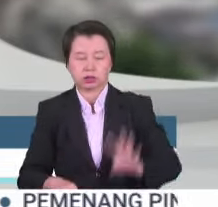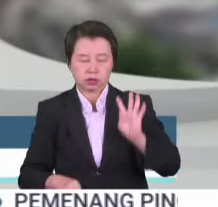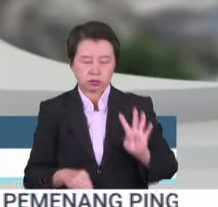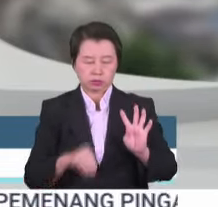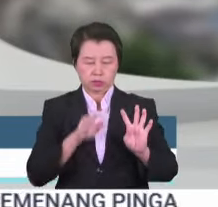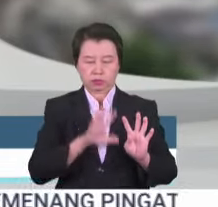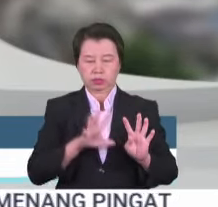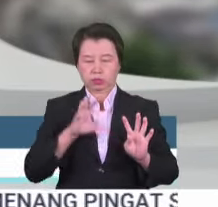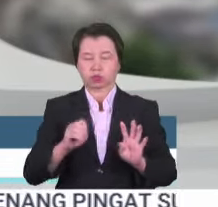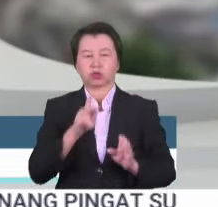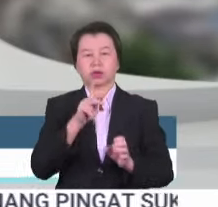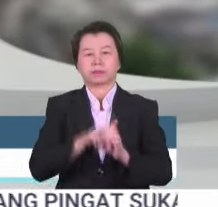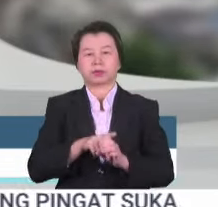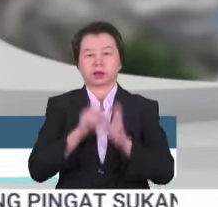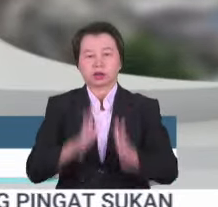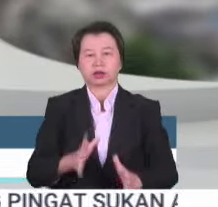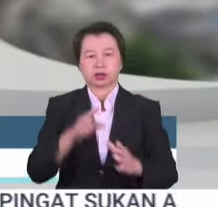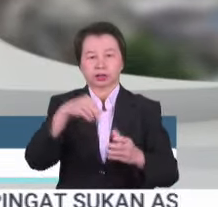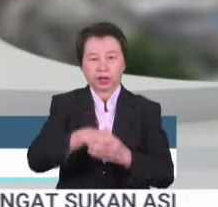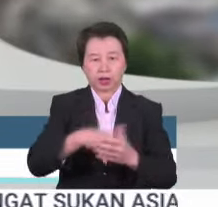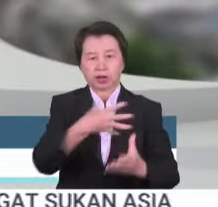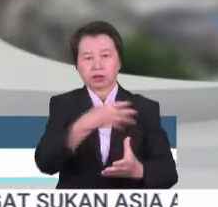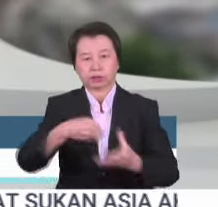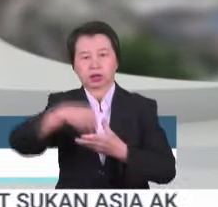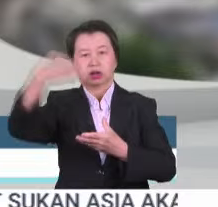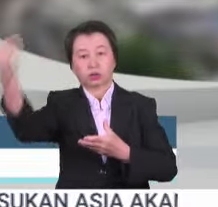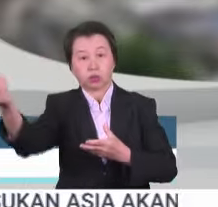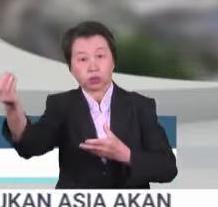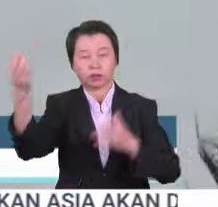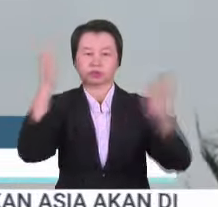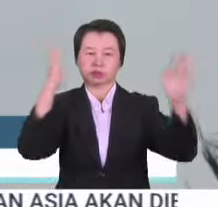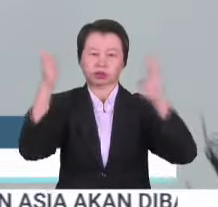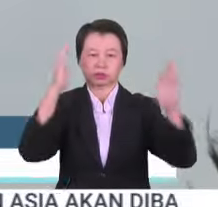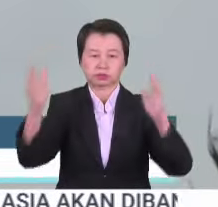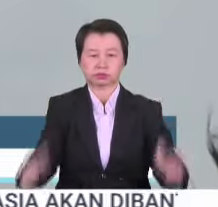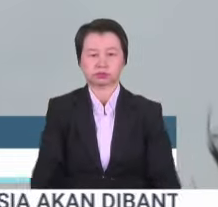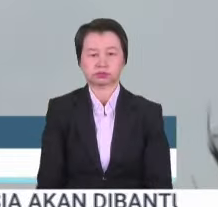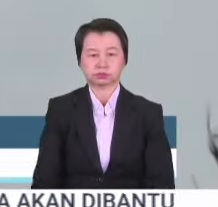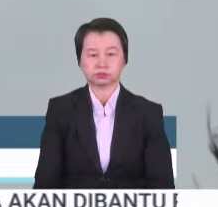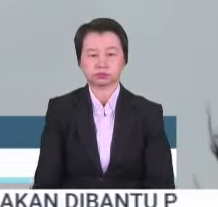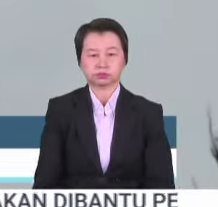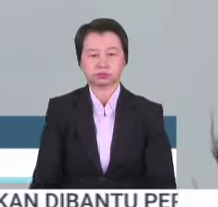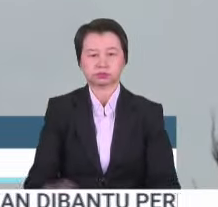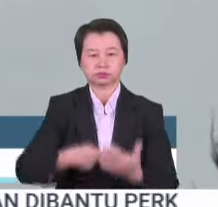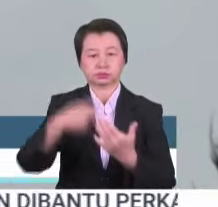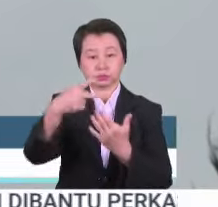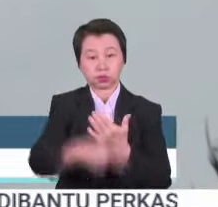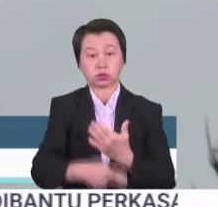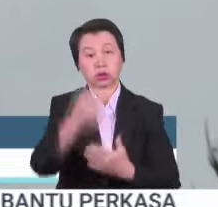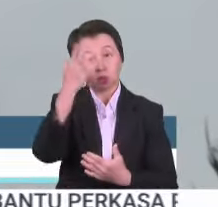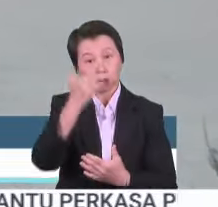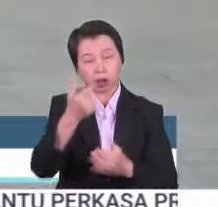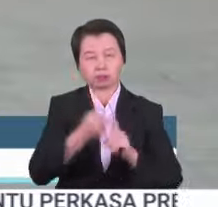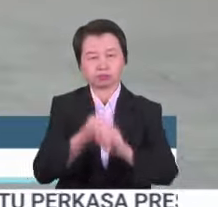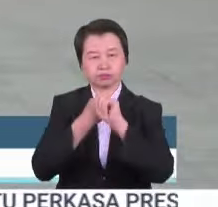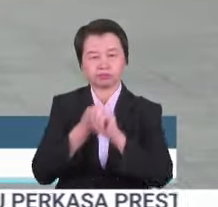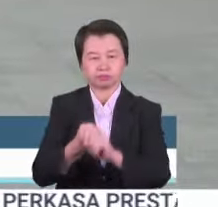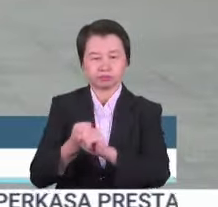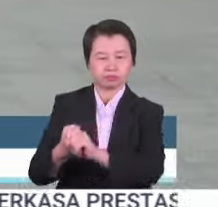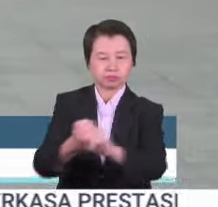450 peserta dari dalam dan luar negara program bertujuan untuk mengeratkan